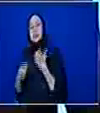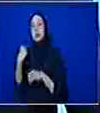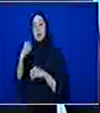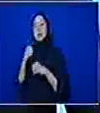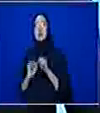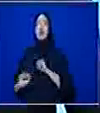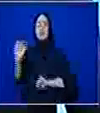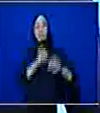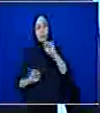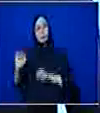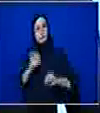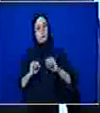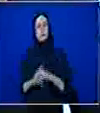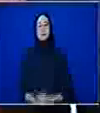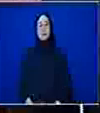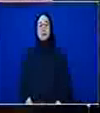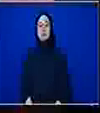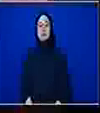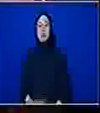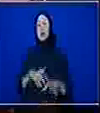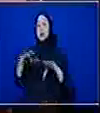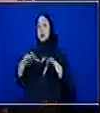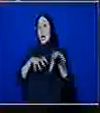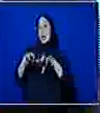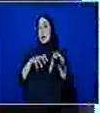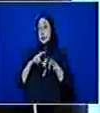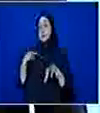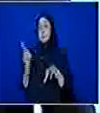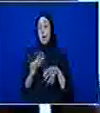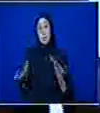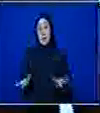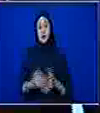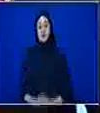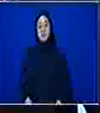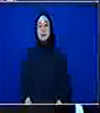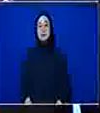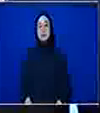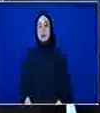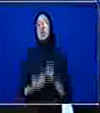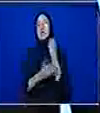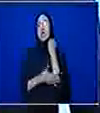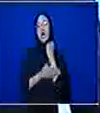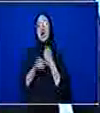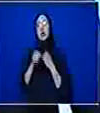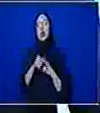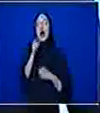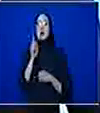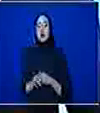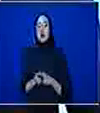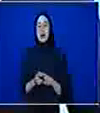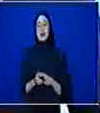pekerjaannya. Jadi kalau kami, strategi kami adalah negara hadir. Kami